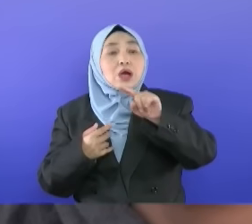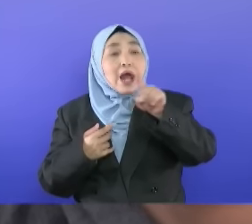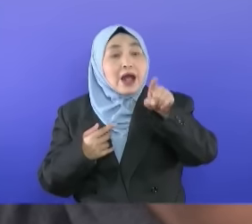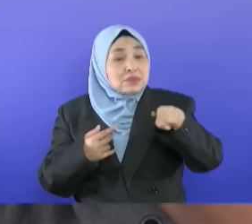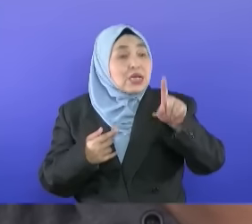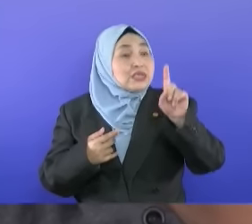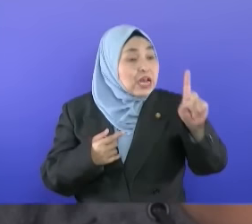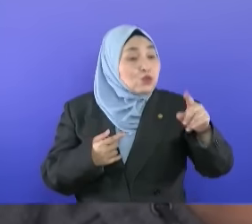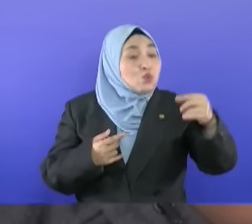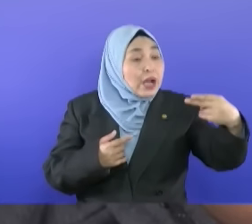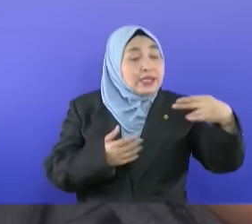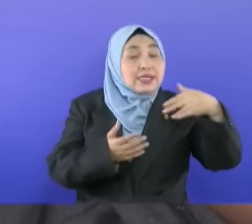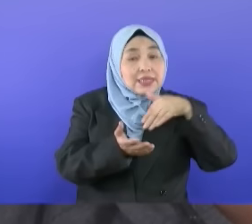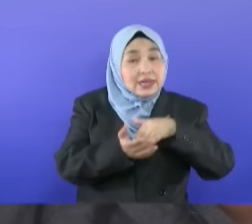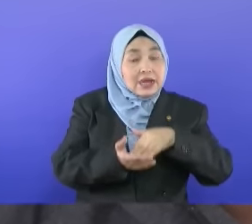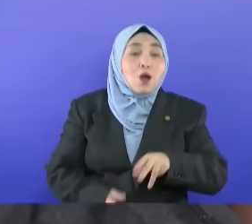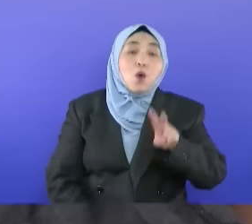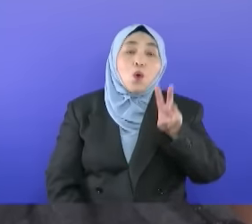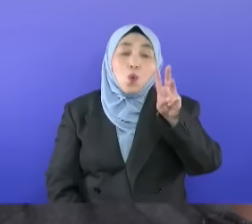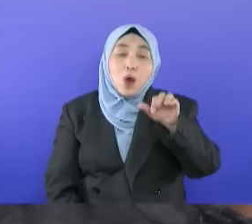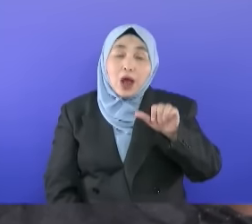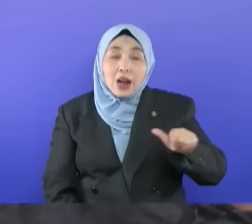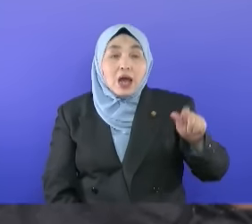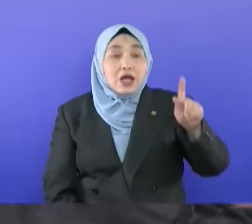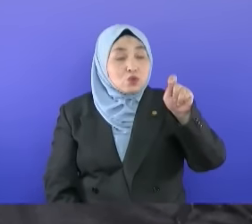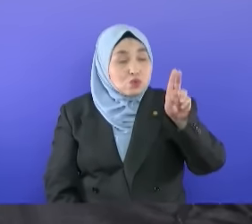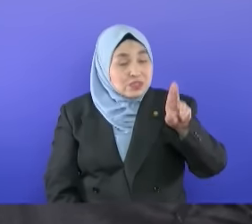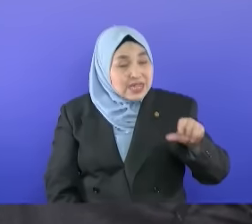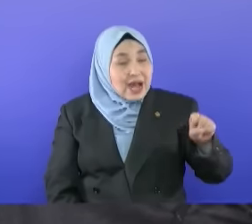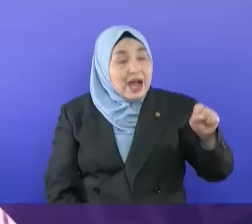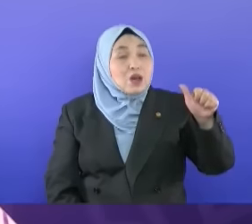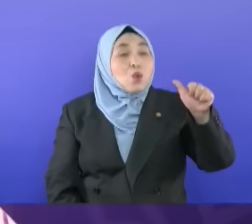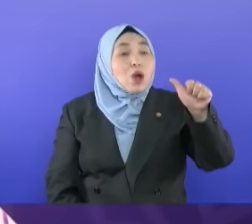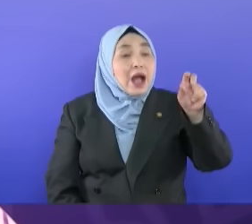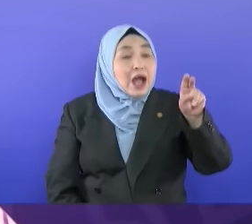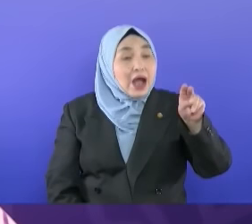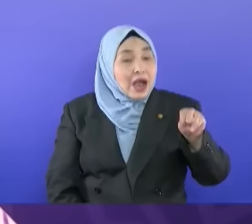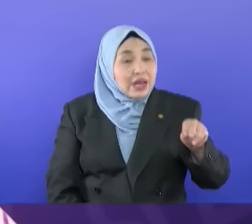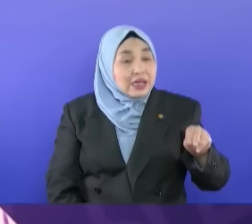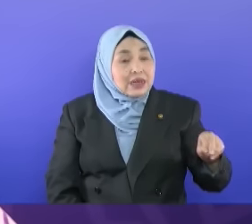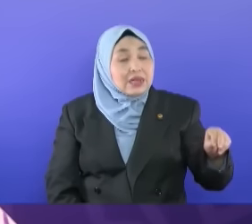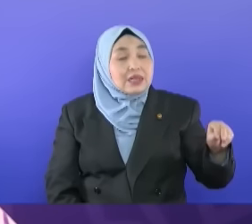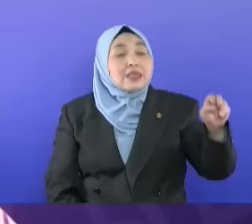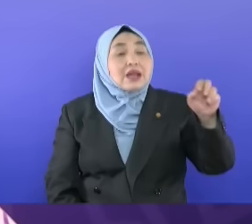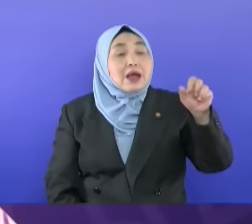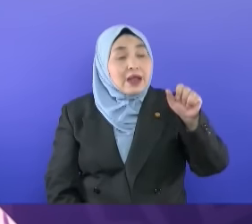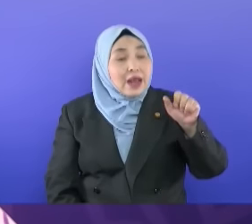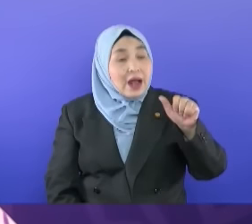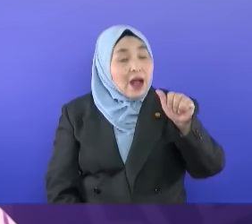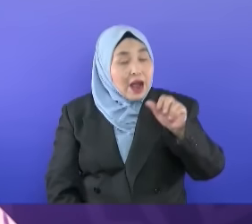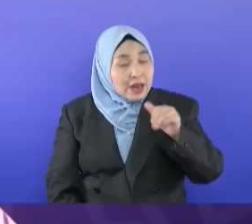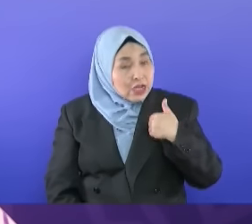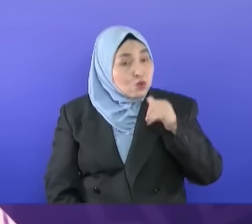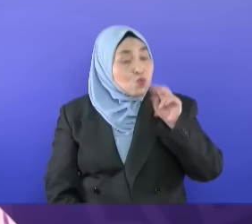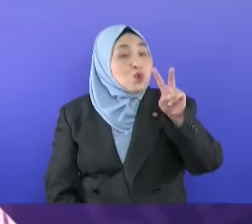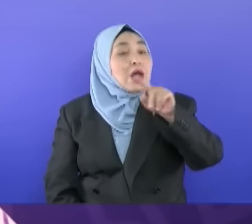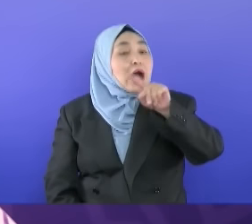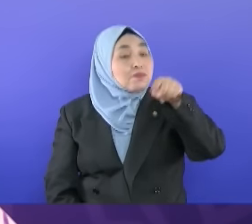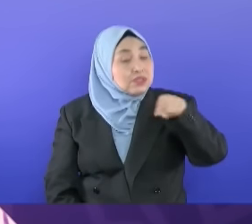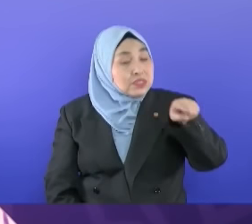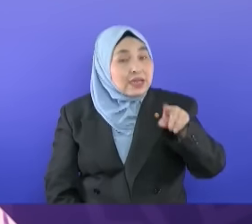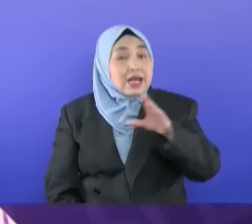di tengah walatus El Wan ashabil jahib ya ada dua Hamzah